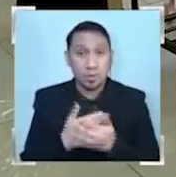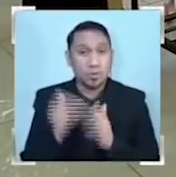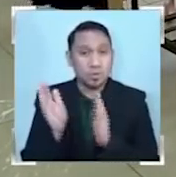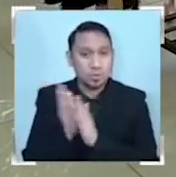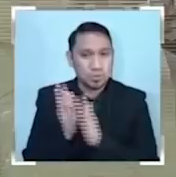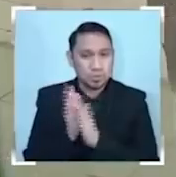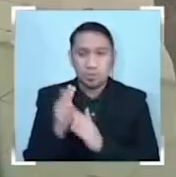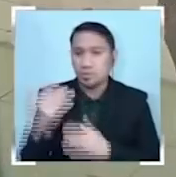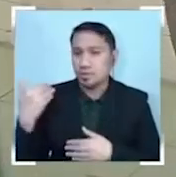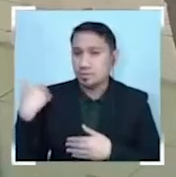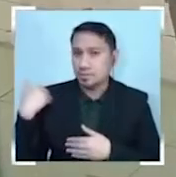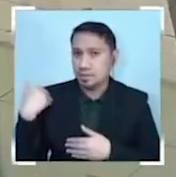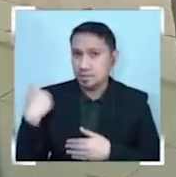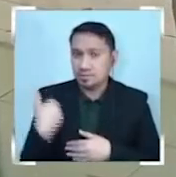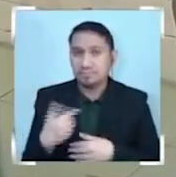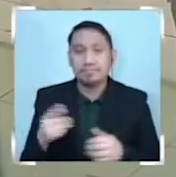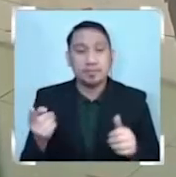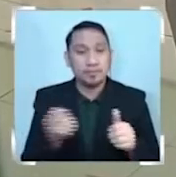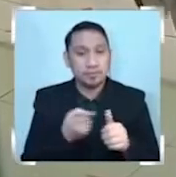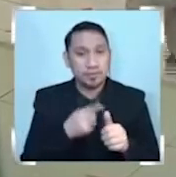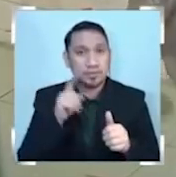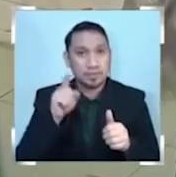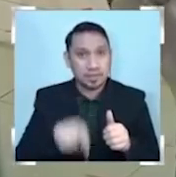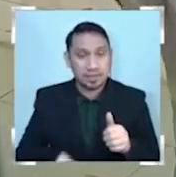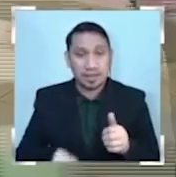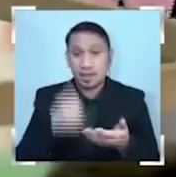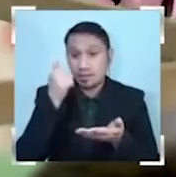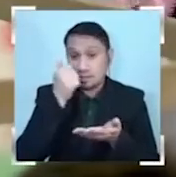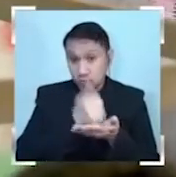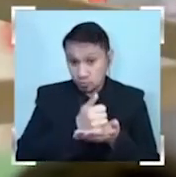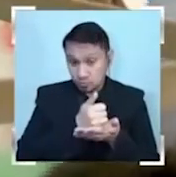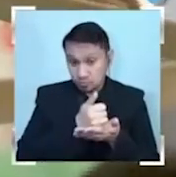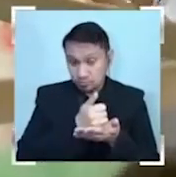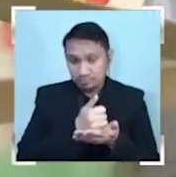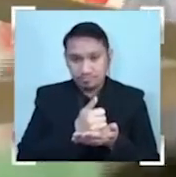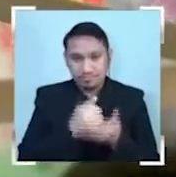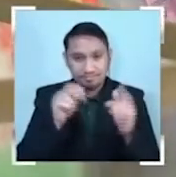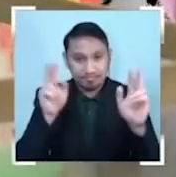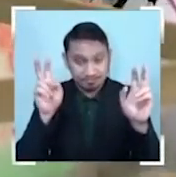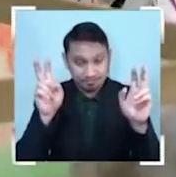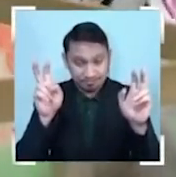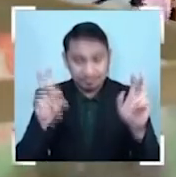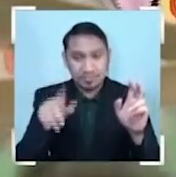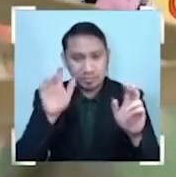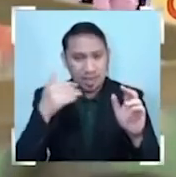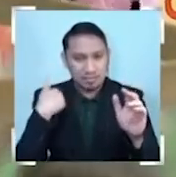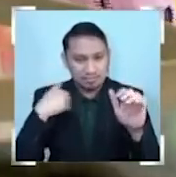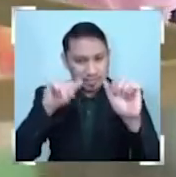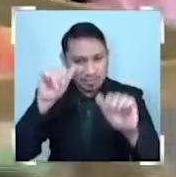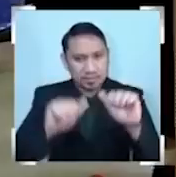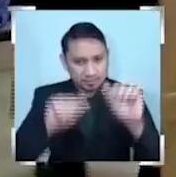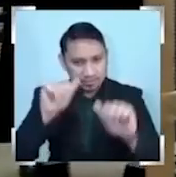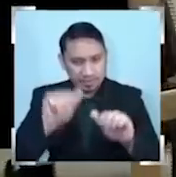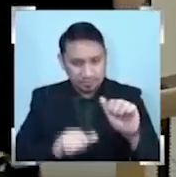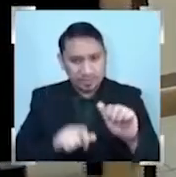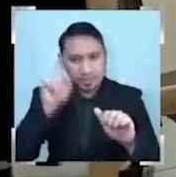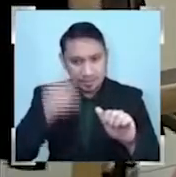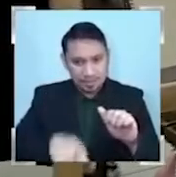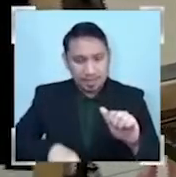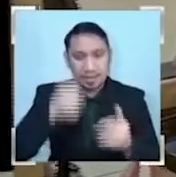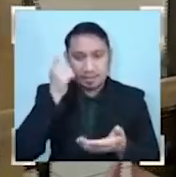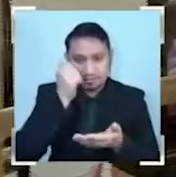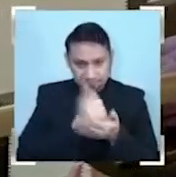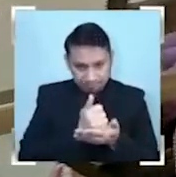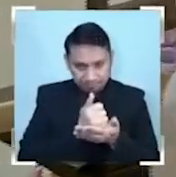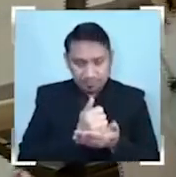dahil una, kailangan silang makapasa dun sa aming tinatawag na readiness assessment. And pangalawa, dapat ay nasa